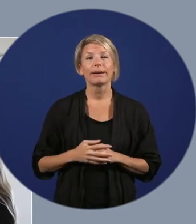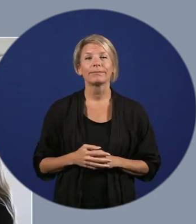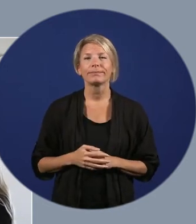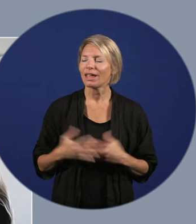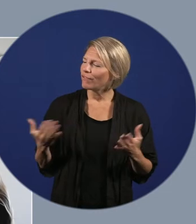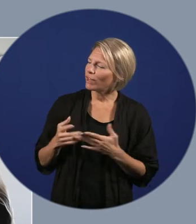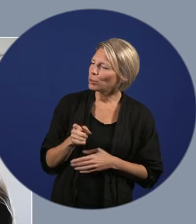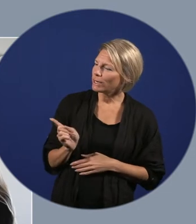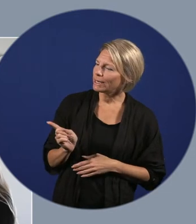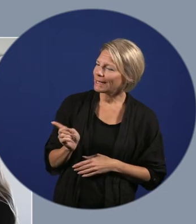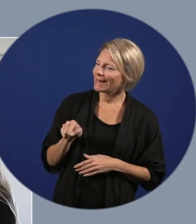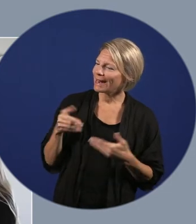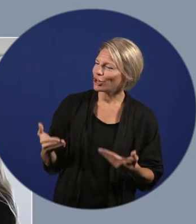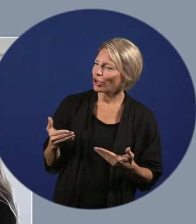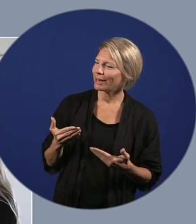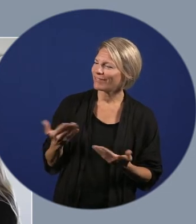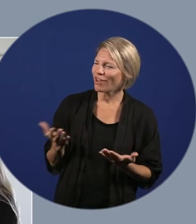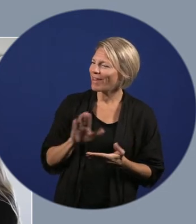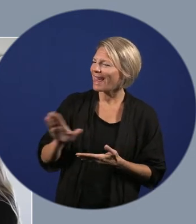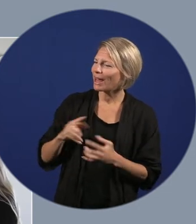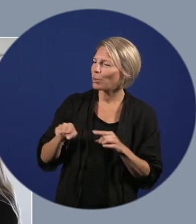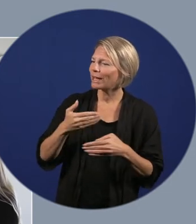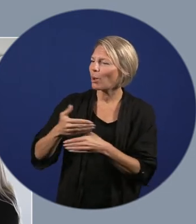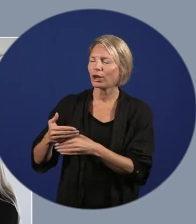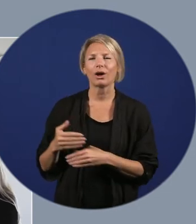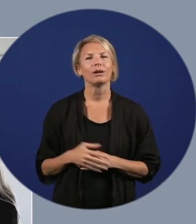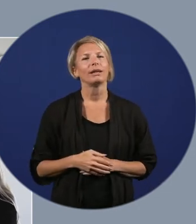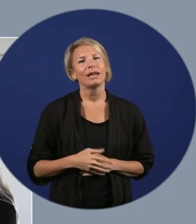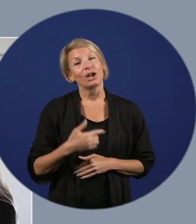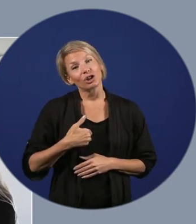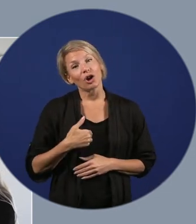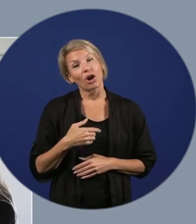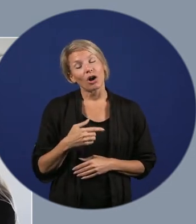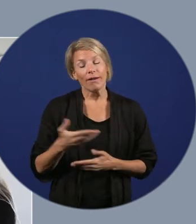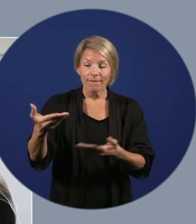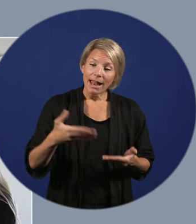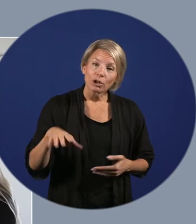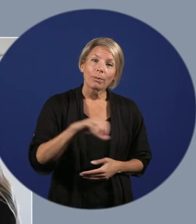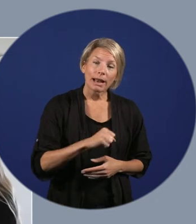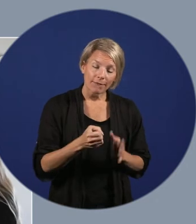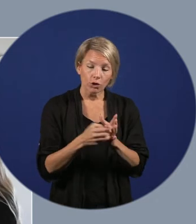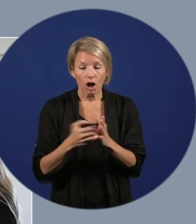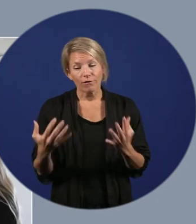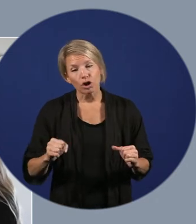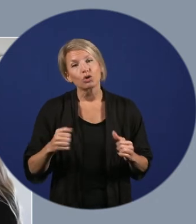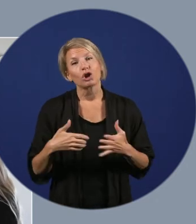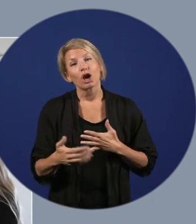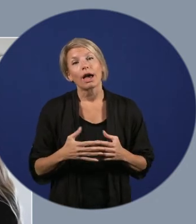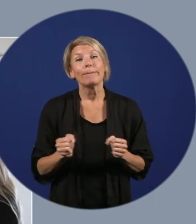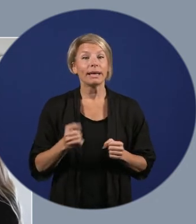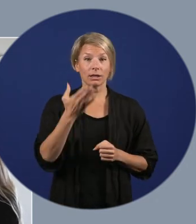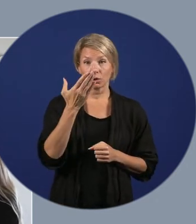era olika roller? Alltså, jag stod mest och välkomnade alla och förklarade för dem vad de skulle göra. Men man kunde ju